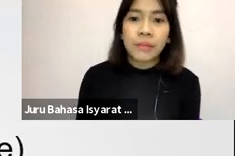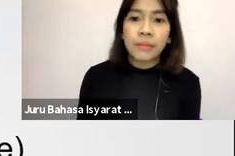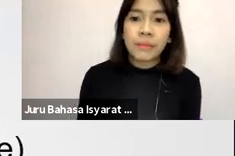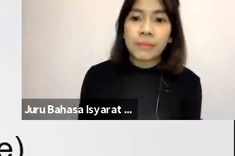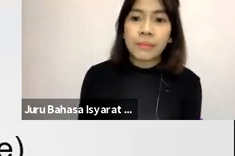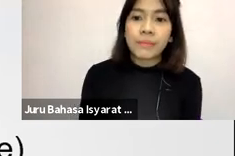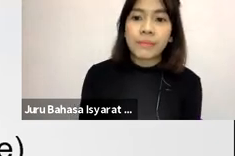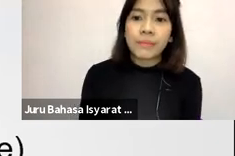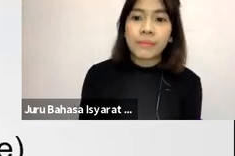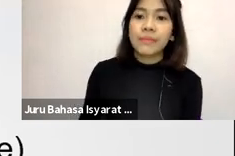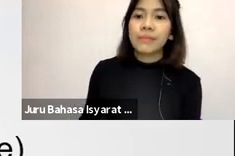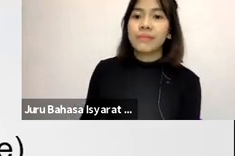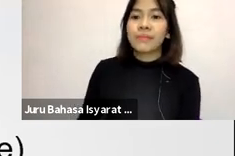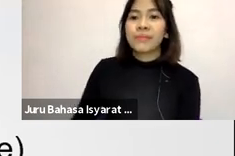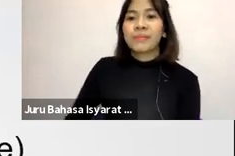Jakarta